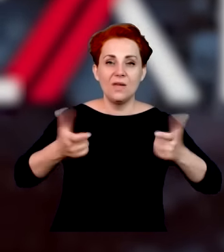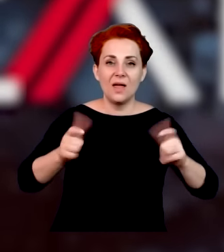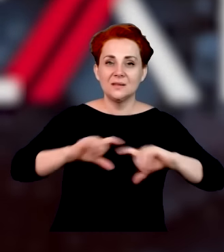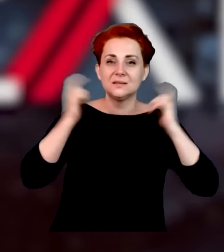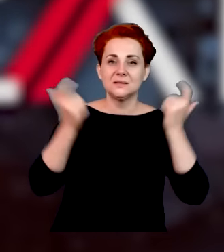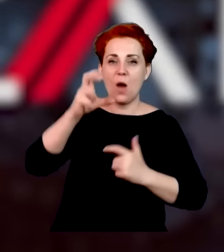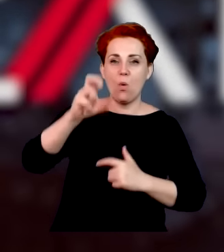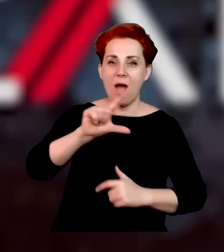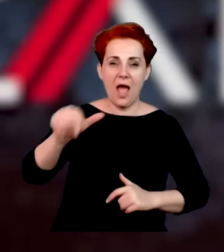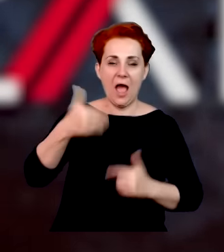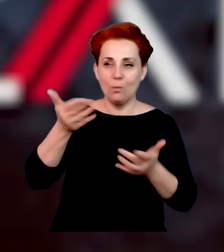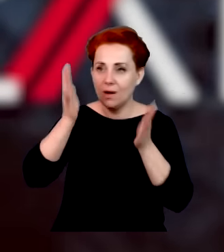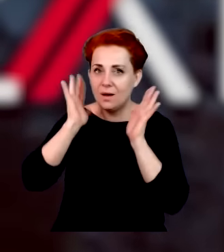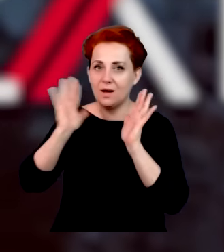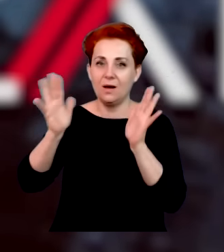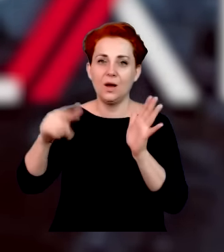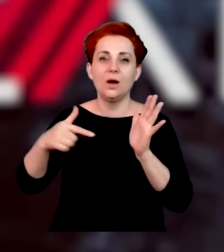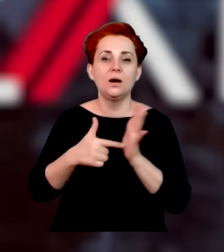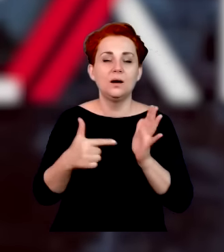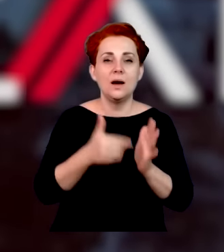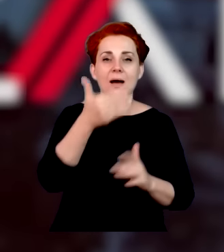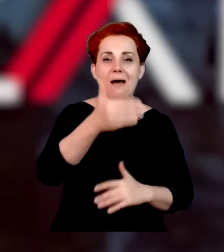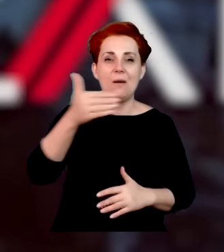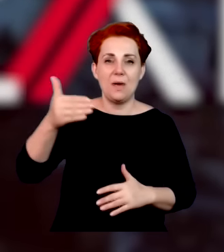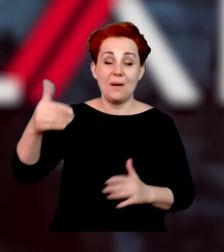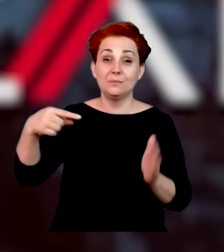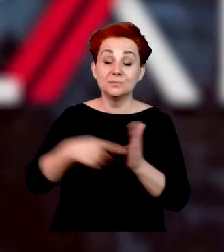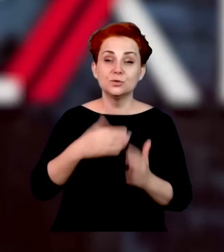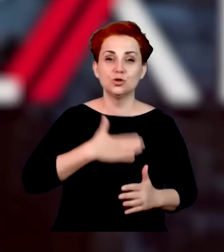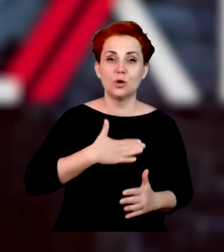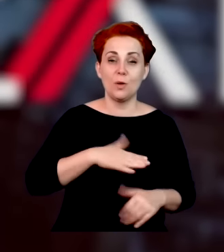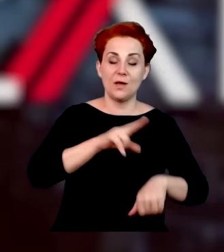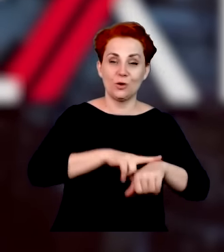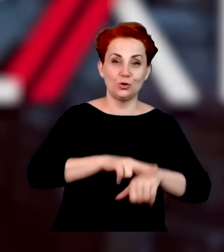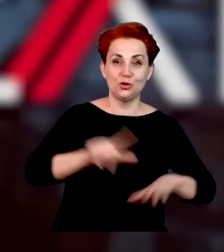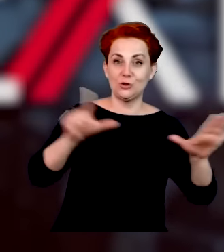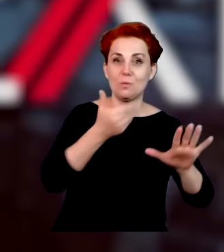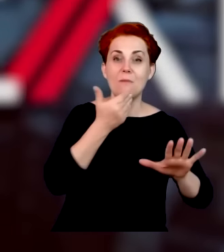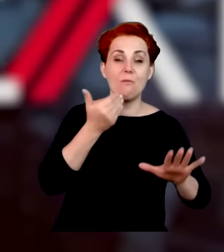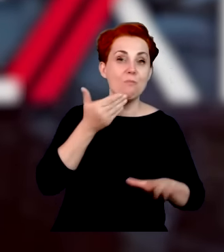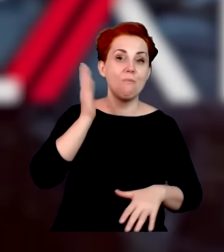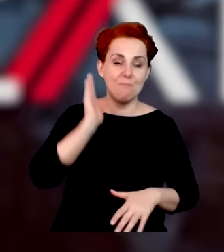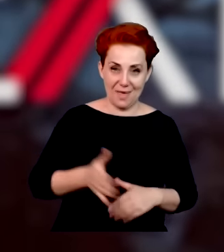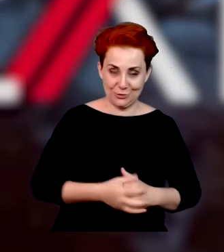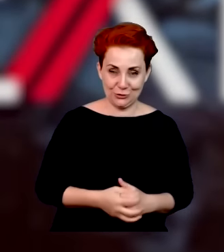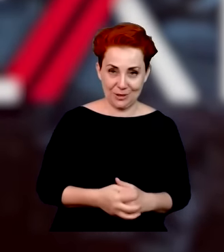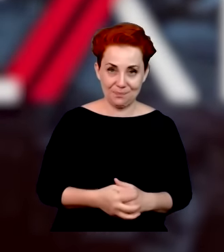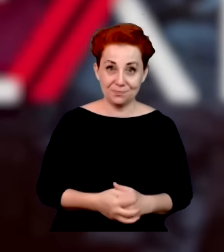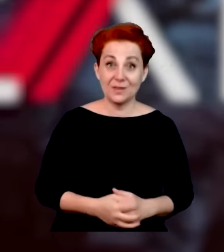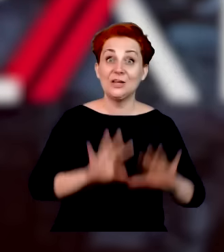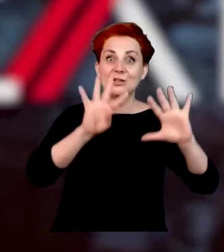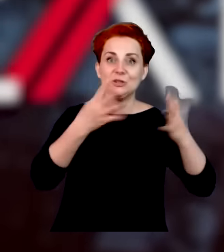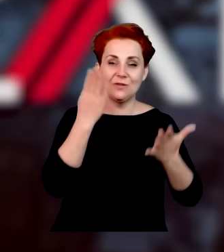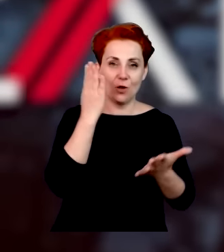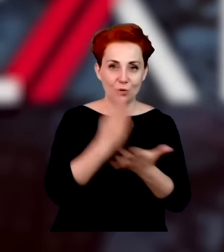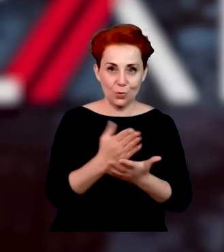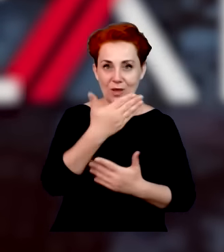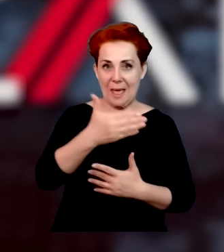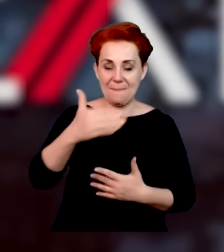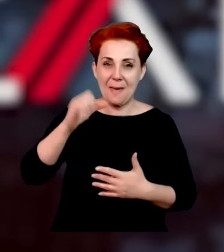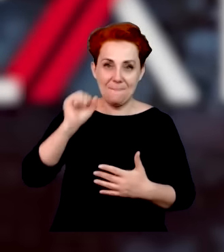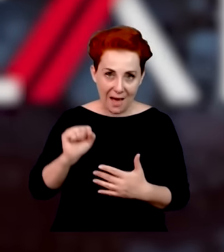i my. Chodzi o galę Strife MMA, jaka już w sobotę od 19 w Telewizji Republika. To już 9. odsłona gali Strife i stąd